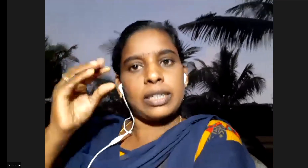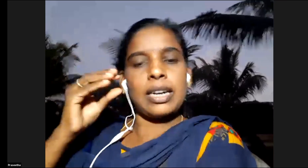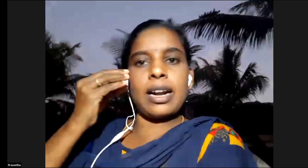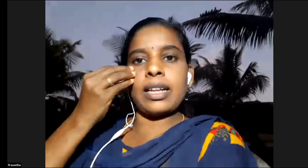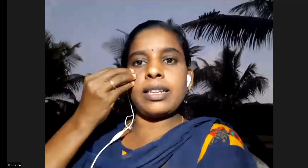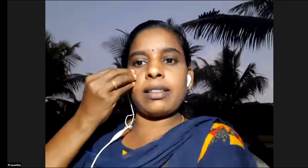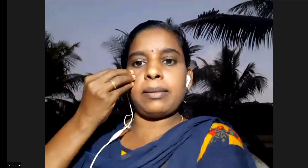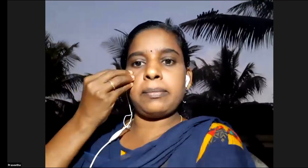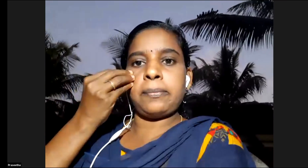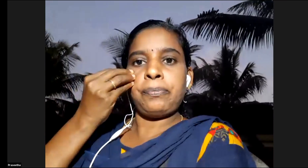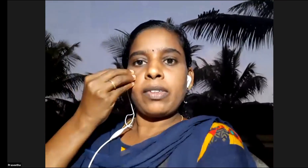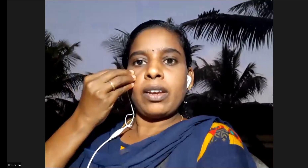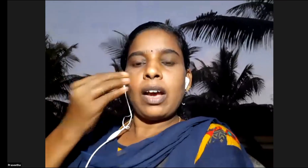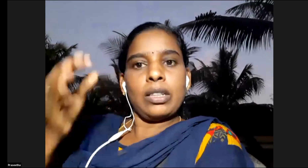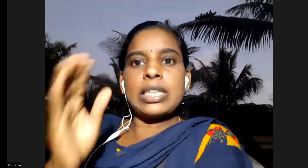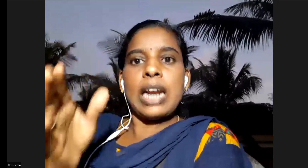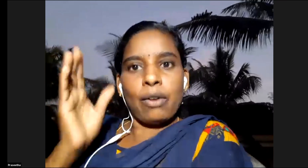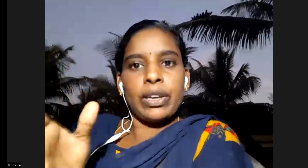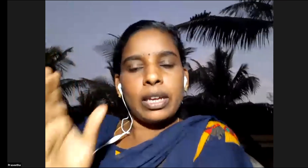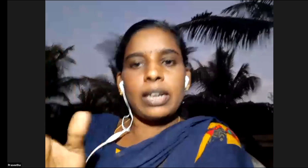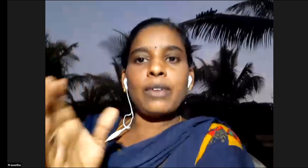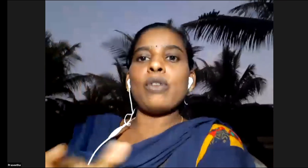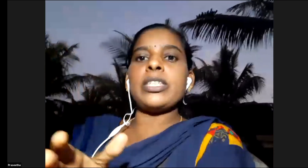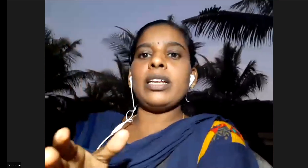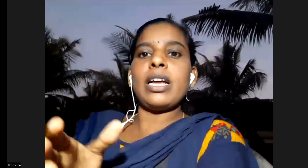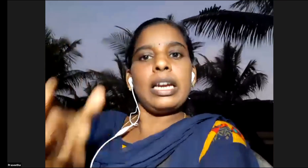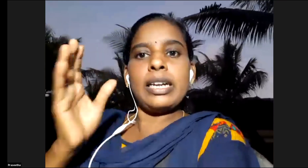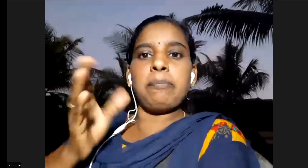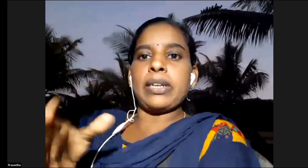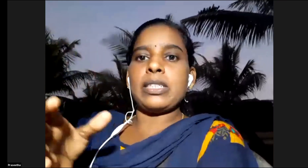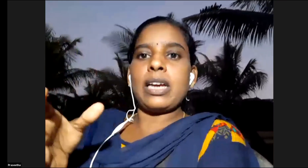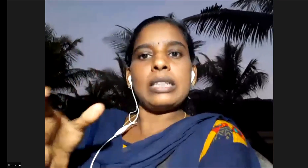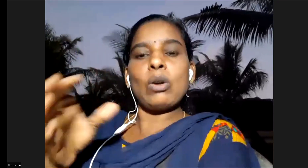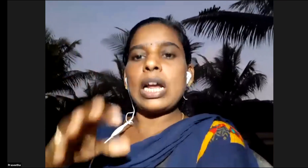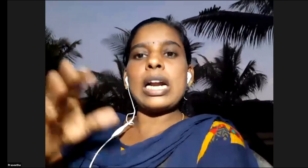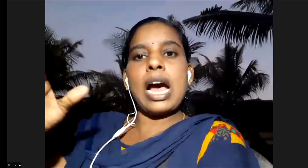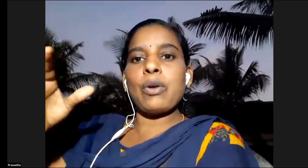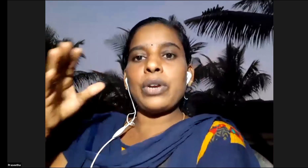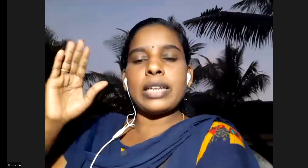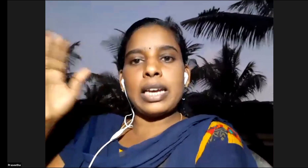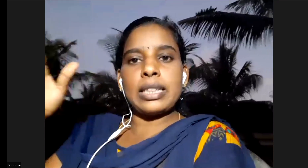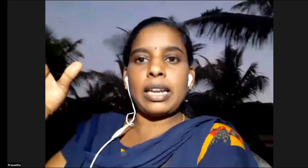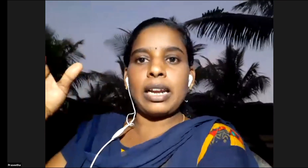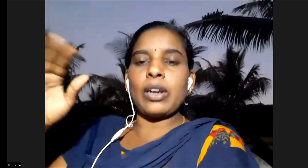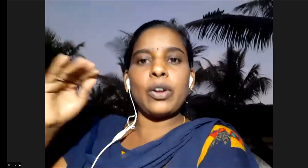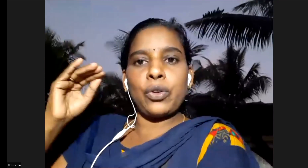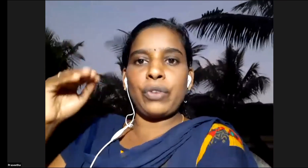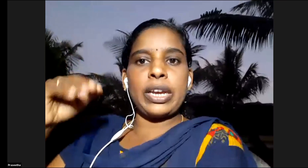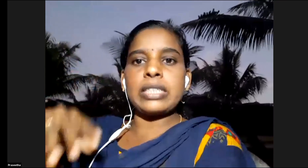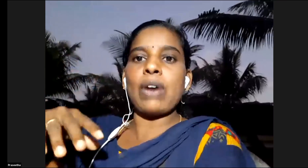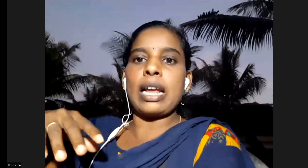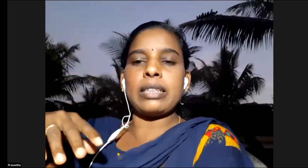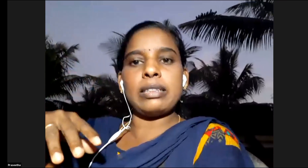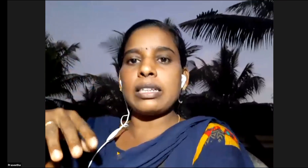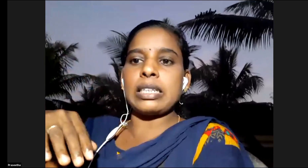പ്രസീത ടീച്ചറാണ് അതിന്റെ അർത്ഥം എന്ന് വെച്ചാൽ അവർ തന്നെ ഫോം ചെയ്യുന്ന ഇറ്റ് ഡിപ്പെൻസ്. അതുകൊണ്ടാണ് ആ ഒരു രാജ്യാന്തരത്തിലേക്ക് അല്ലെങ്കിൽ ഒരു